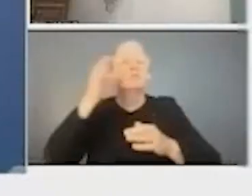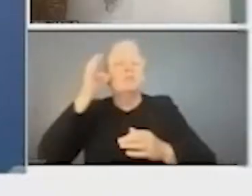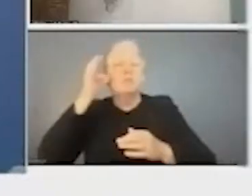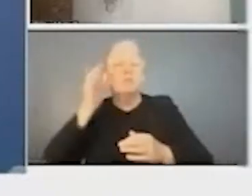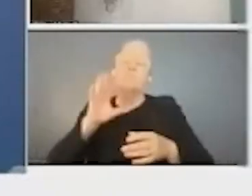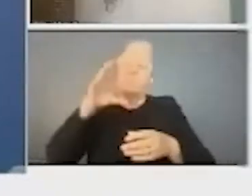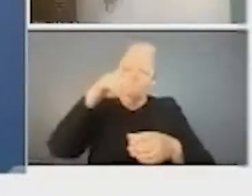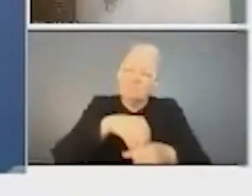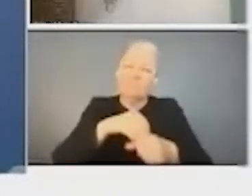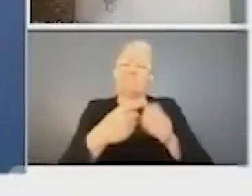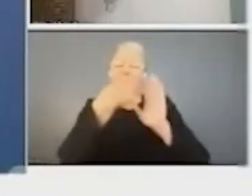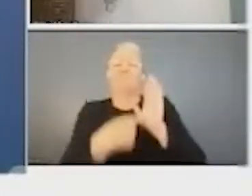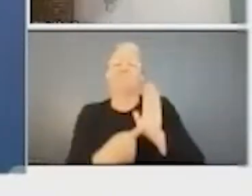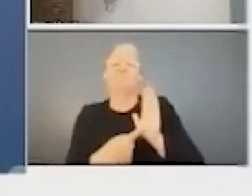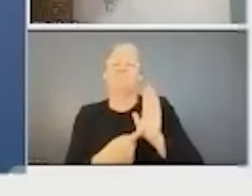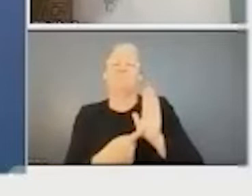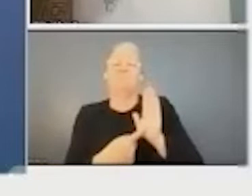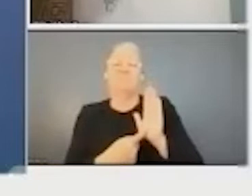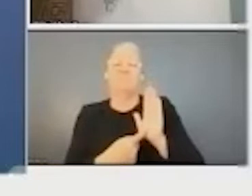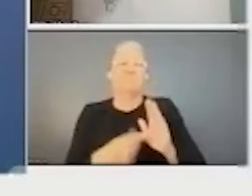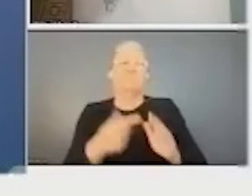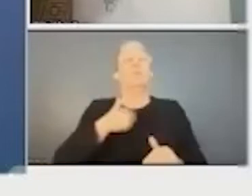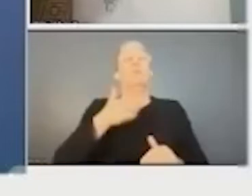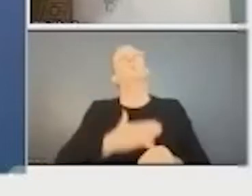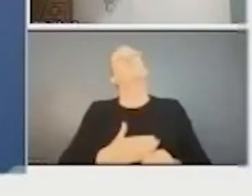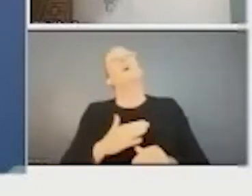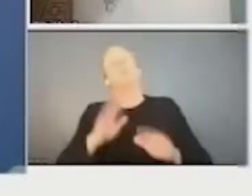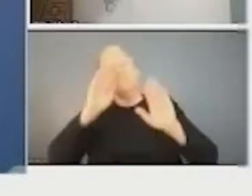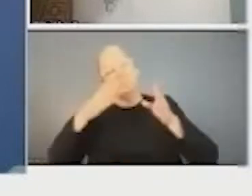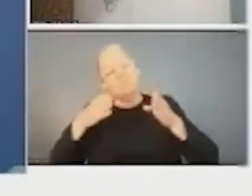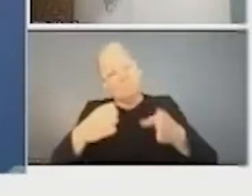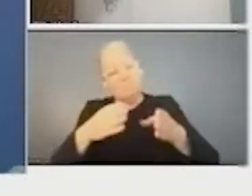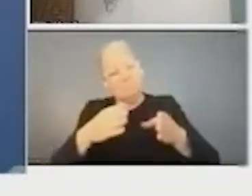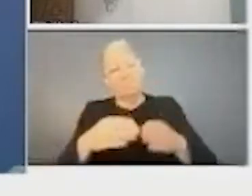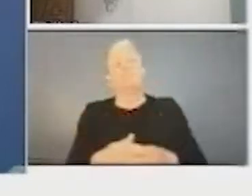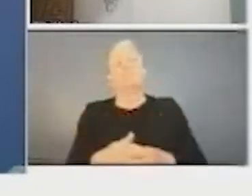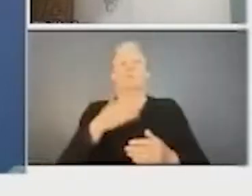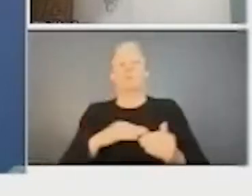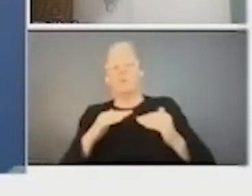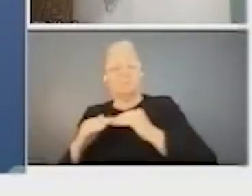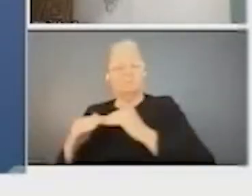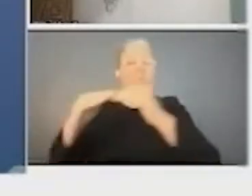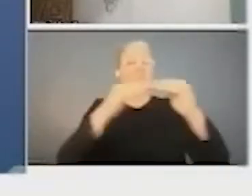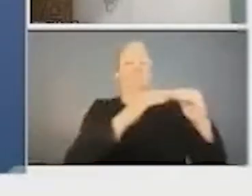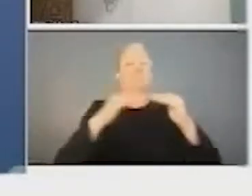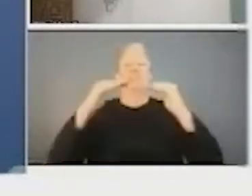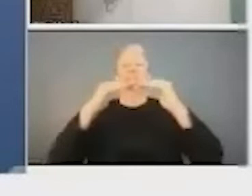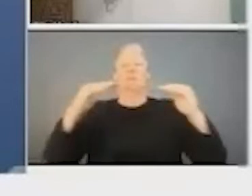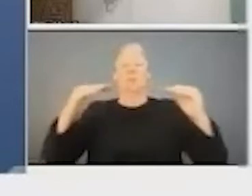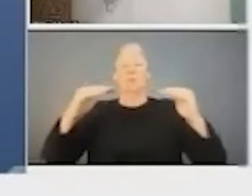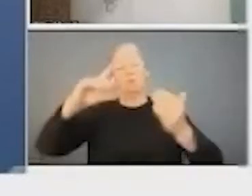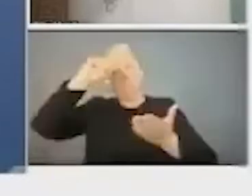المجتمعات، وعلينا تنفيذ هذا. والهدف الأساسي هو أن تكون المرأة لها